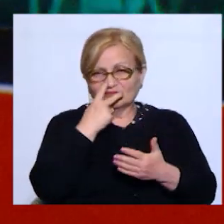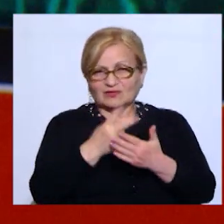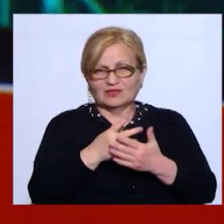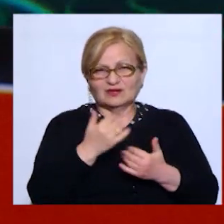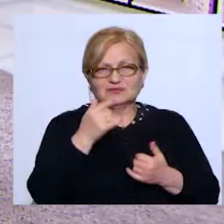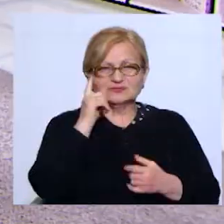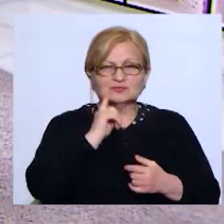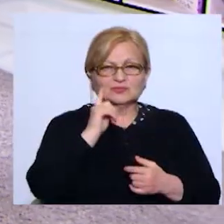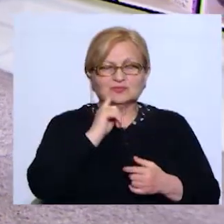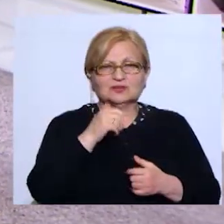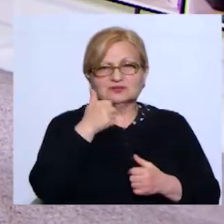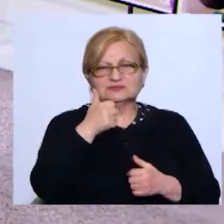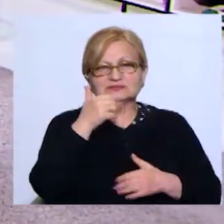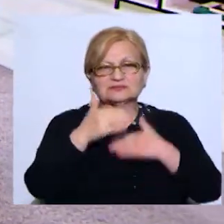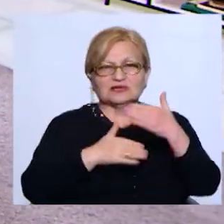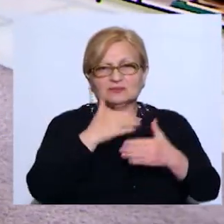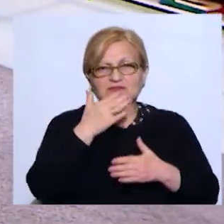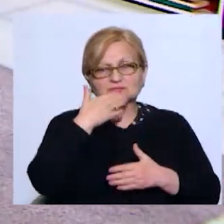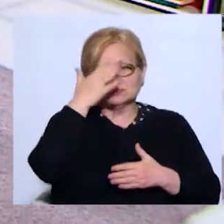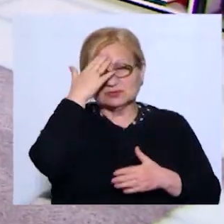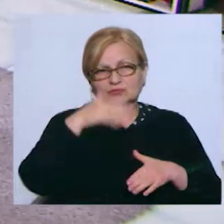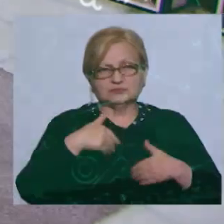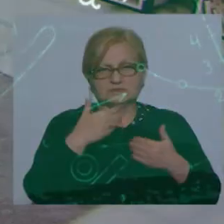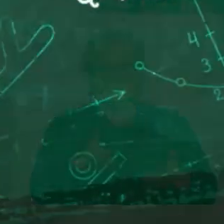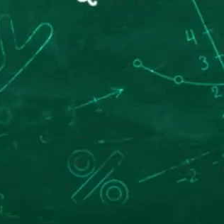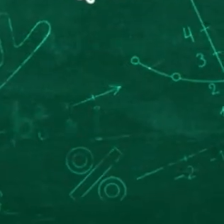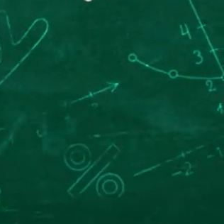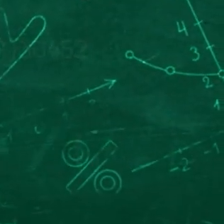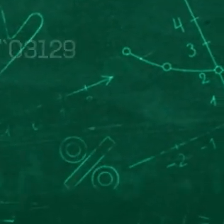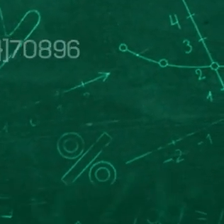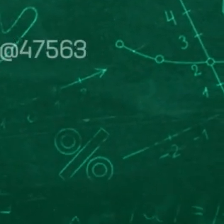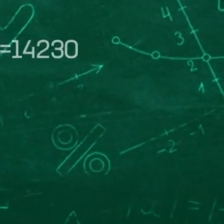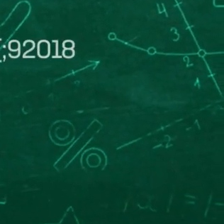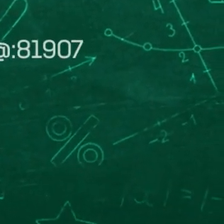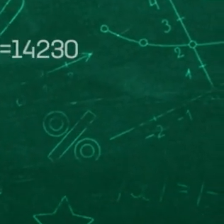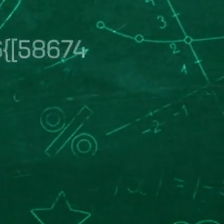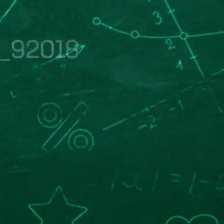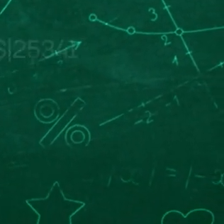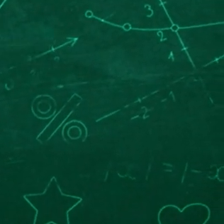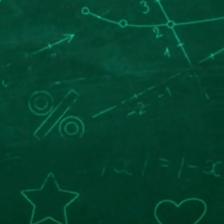დროებით. წარმატებულ ზაფხულს გისურვებთ.